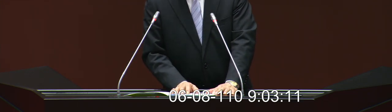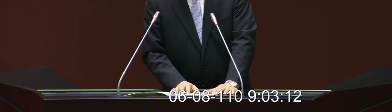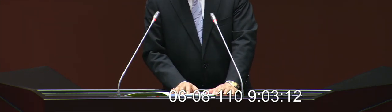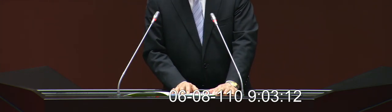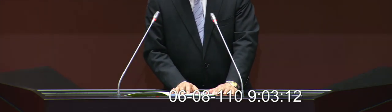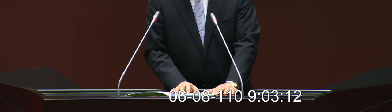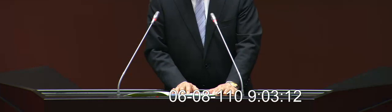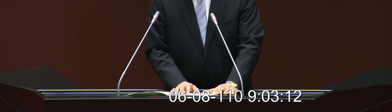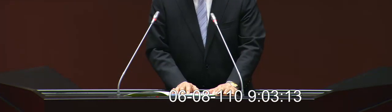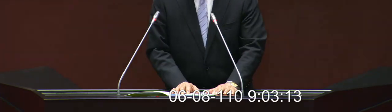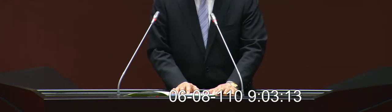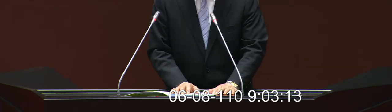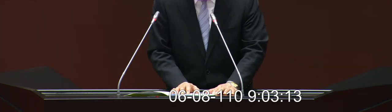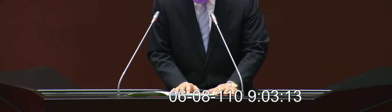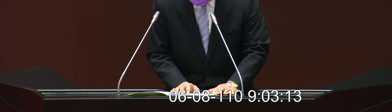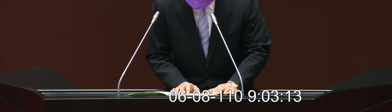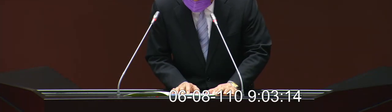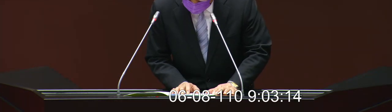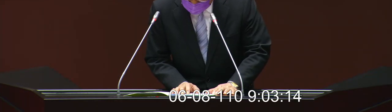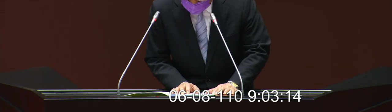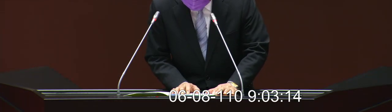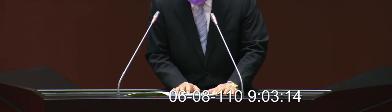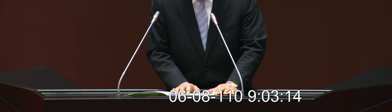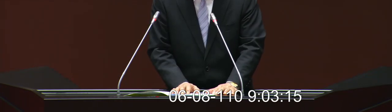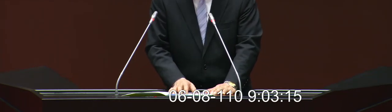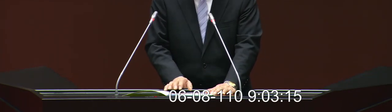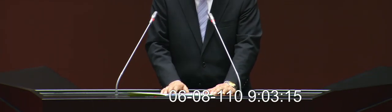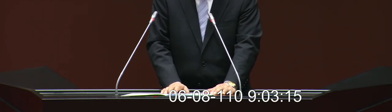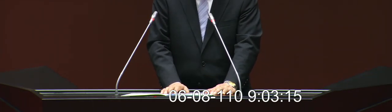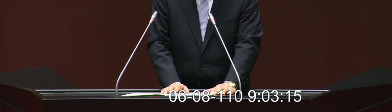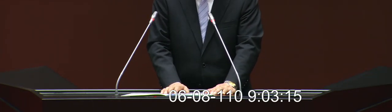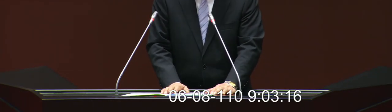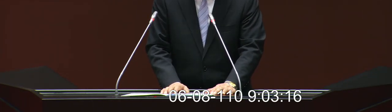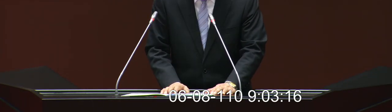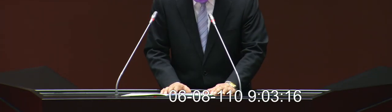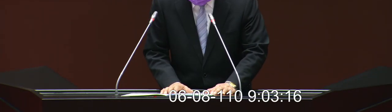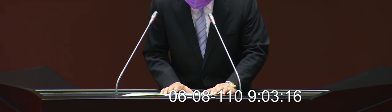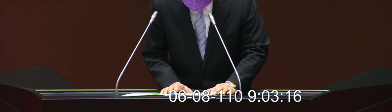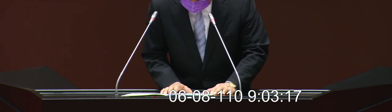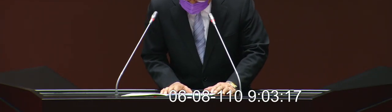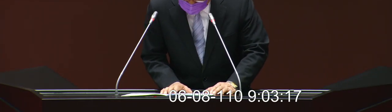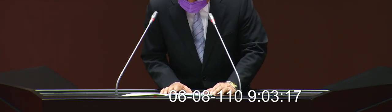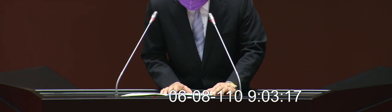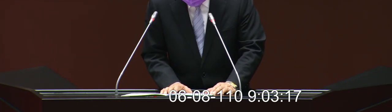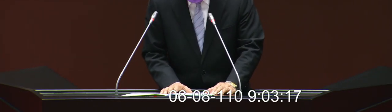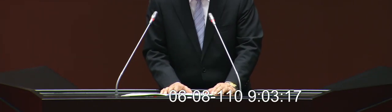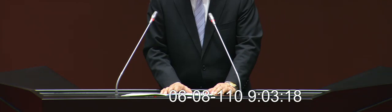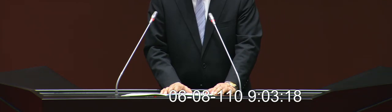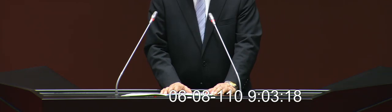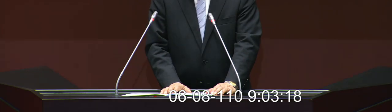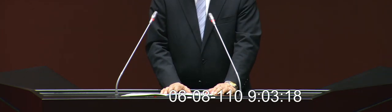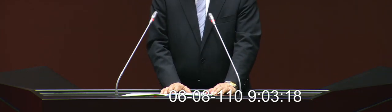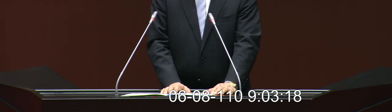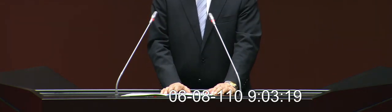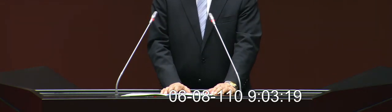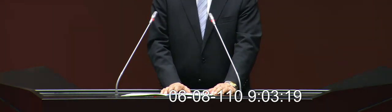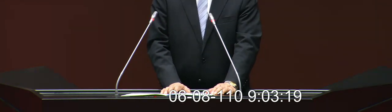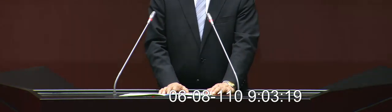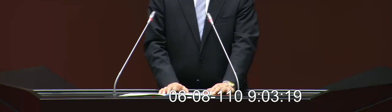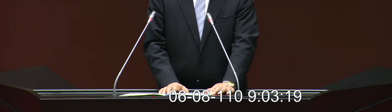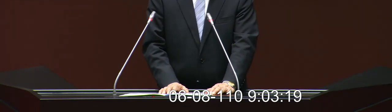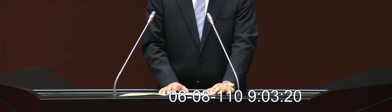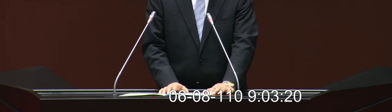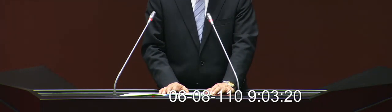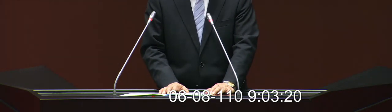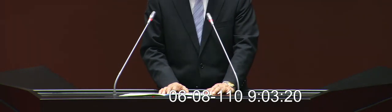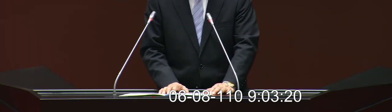4.0 案，在行政院会通过后当天就送达贵院，并且依条例